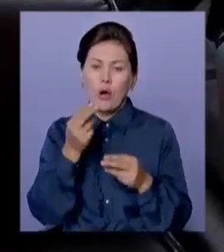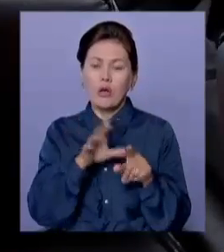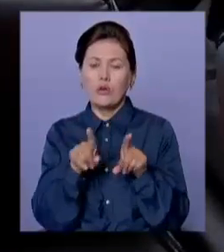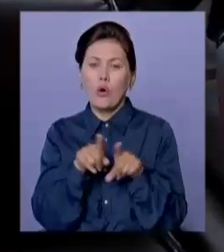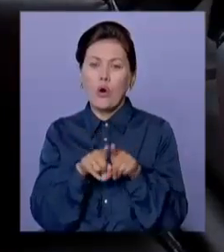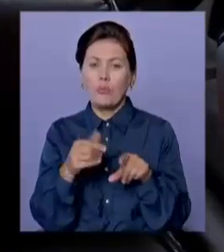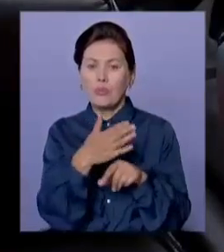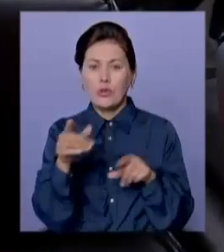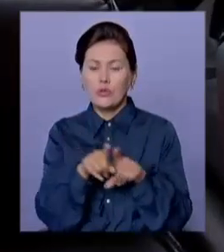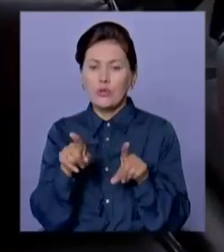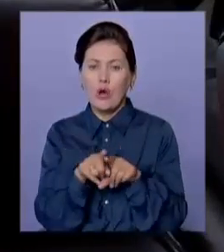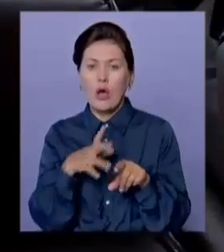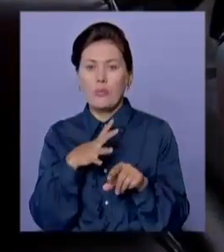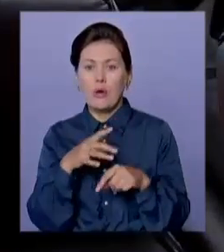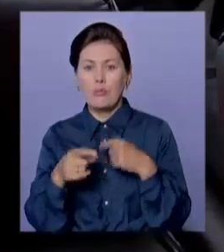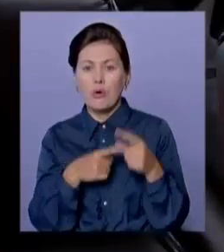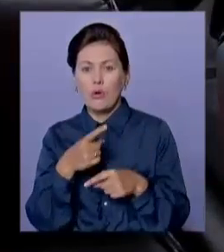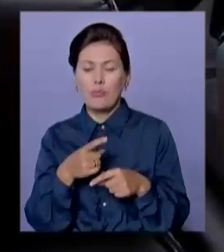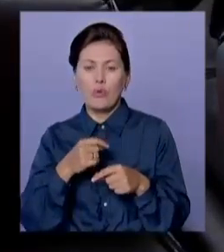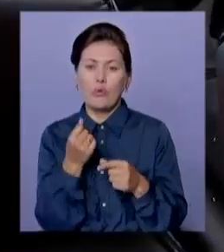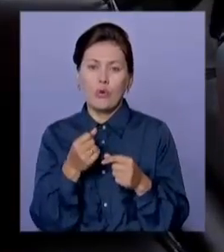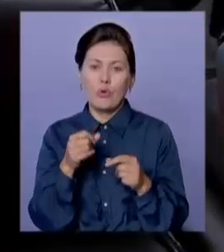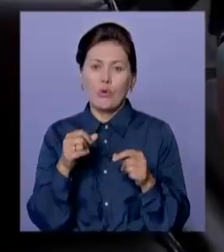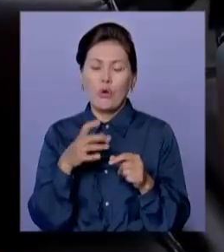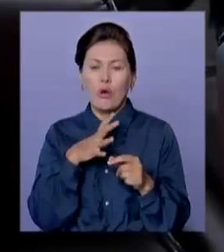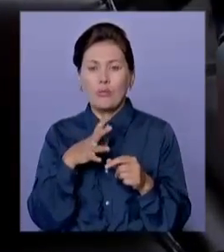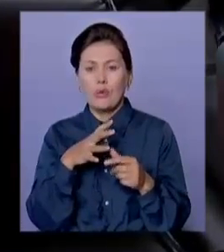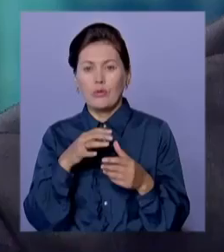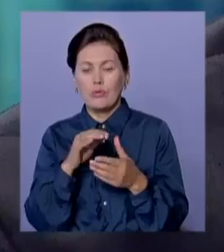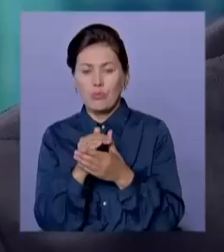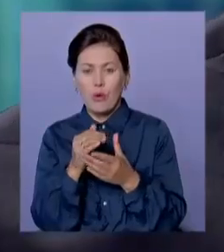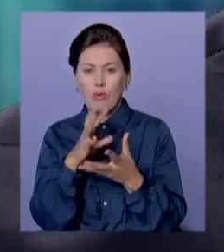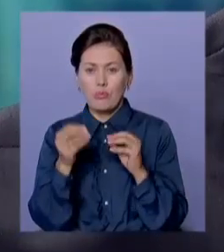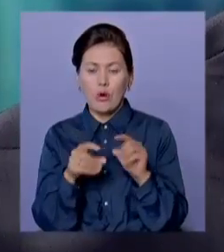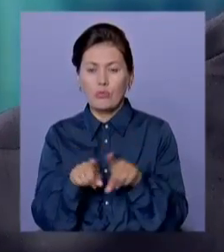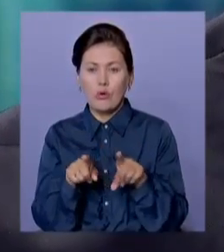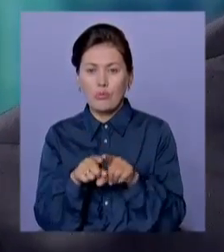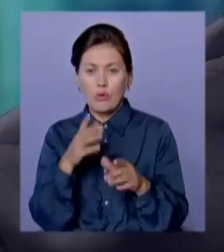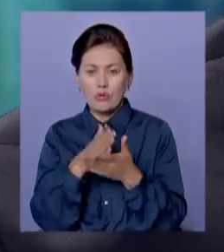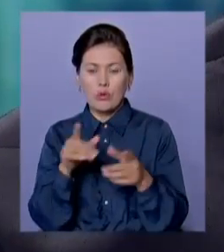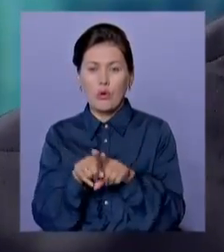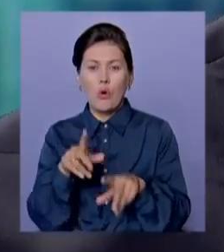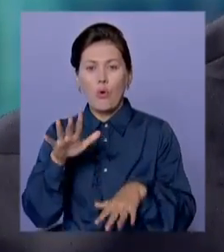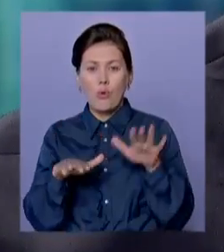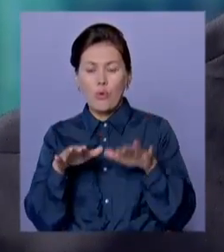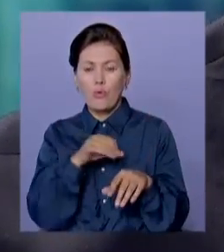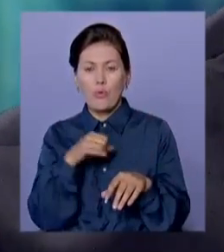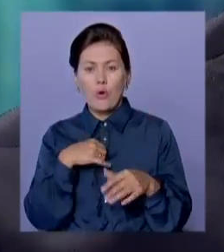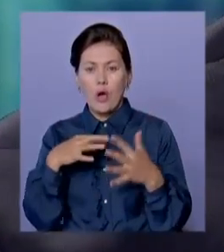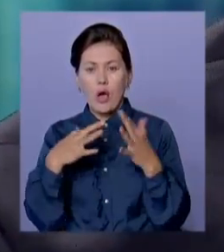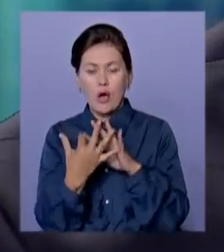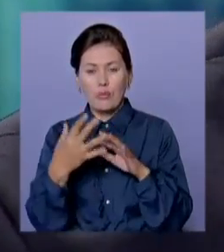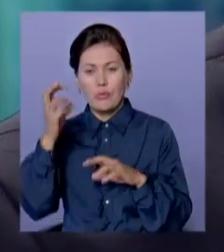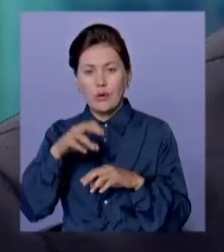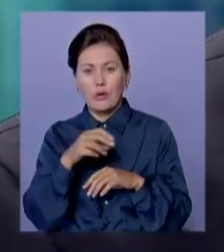сонда, жоқ әлде бір таныстарыңыз, достарыңыз осындай дәрежеге жеткен? Оны білмеймін. Бірақ енді өзім аулада. Өзім ауладан кеткеннен